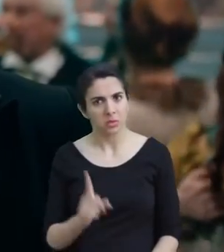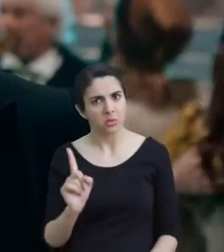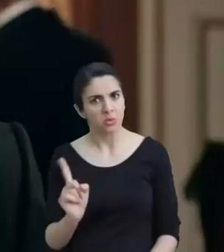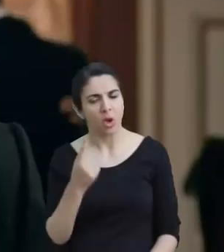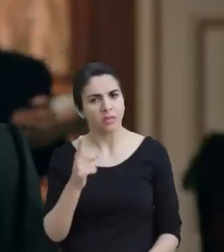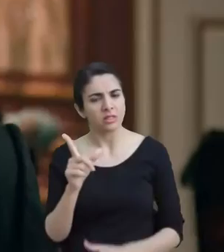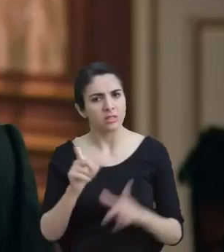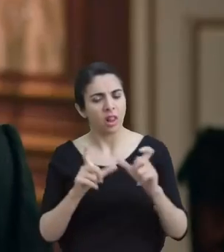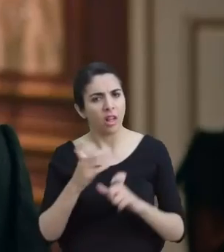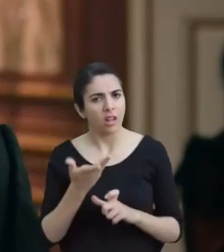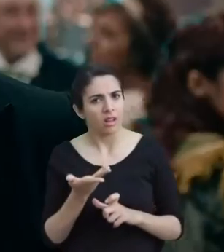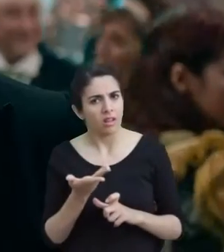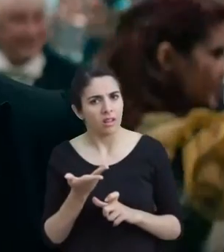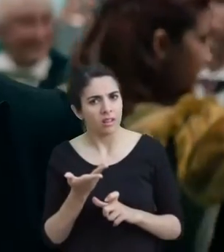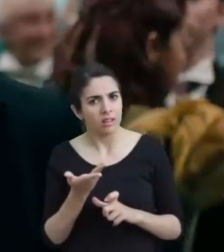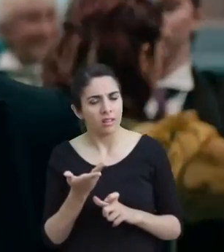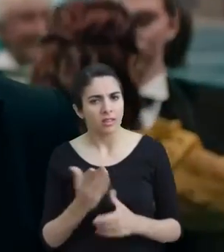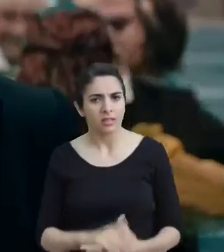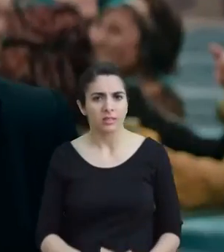Çok ilginç bir silah.